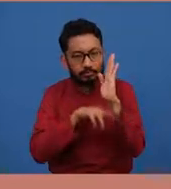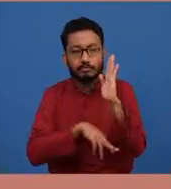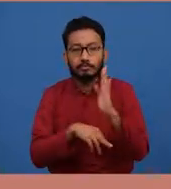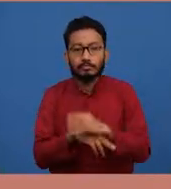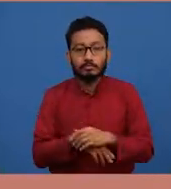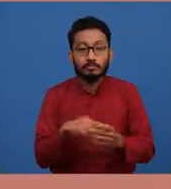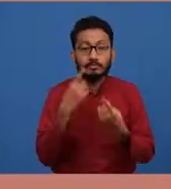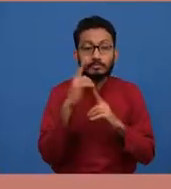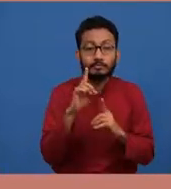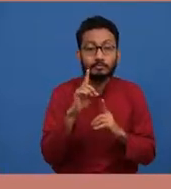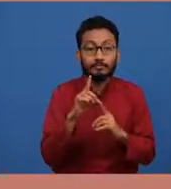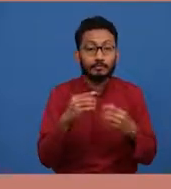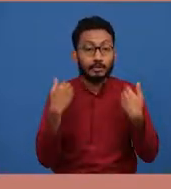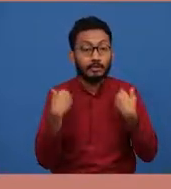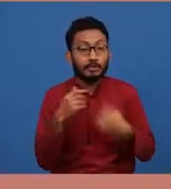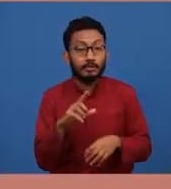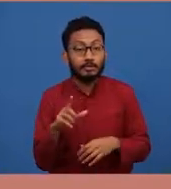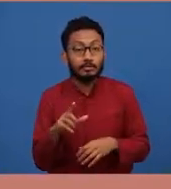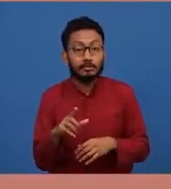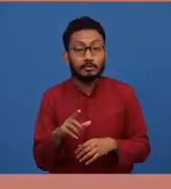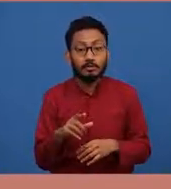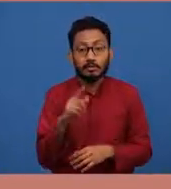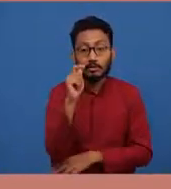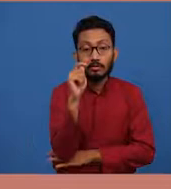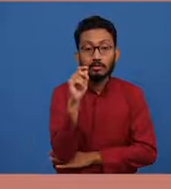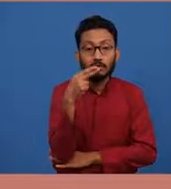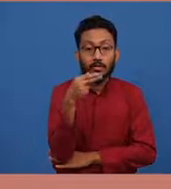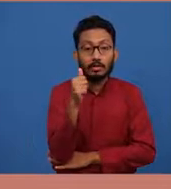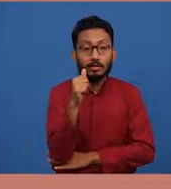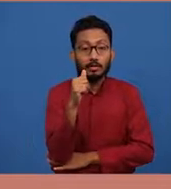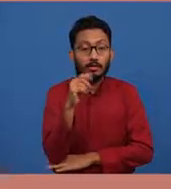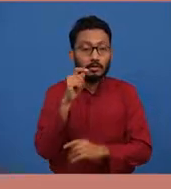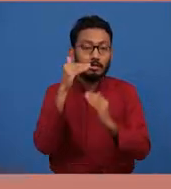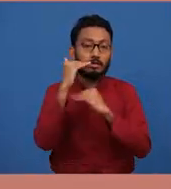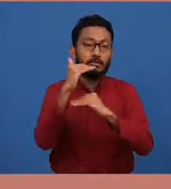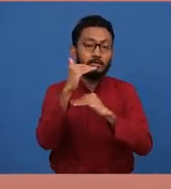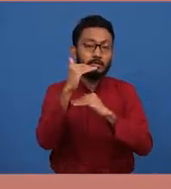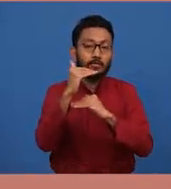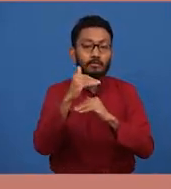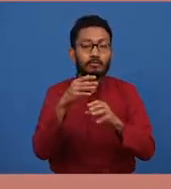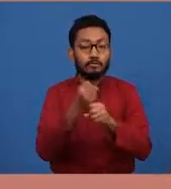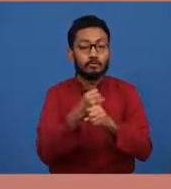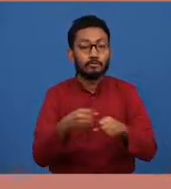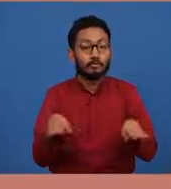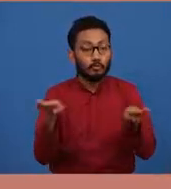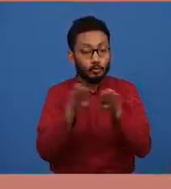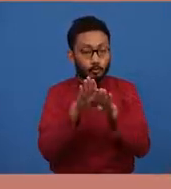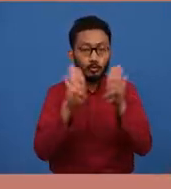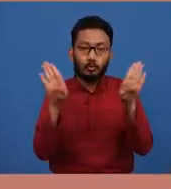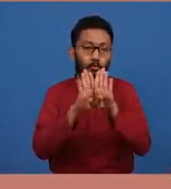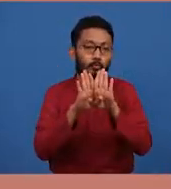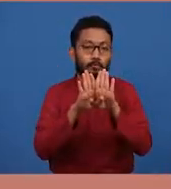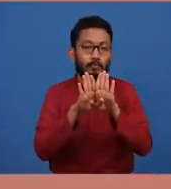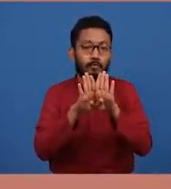respon adalah terhad. Ketiga, berbentuk tertutup. Keempat,